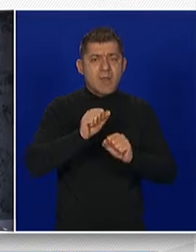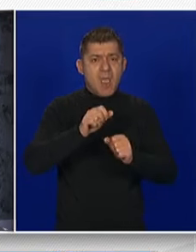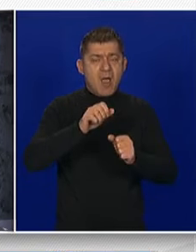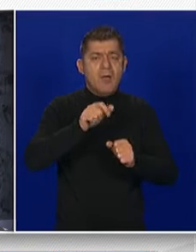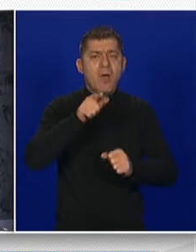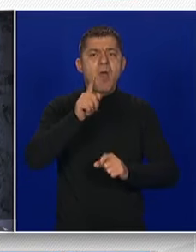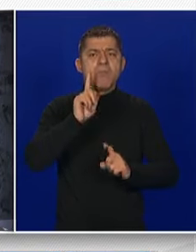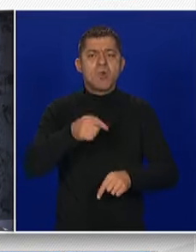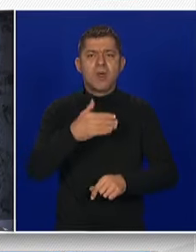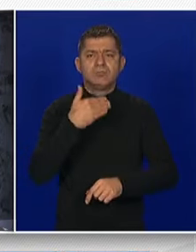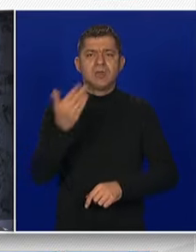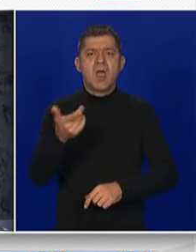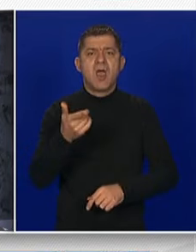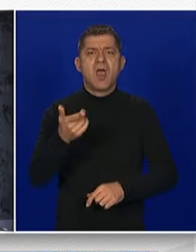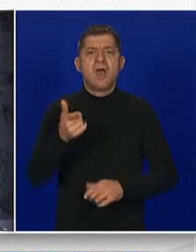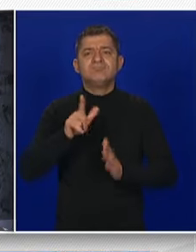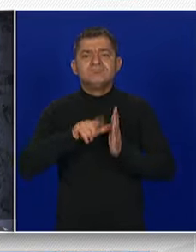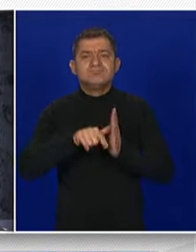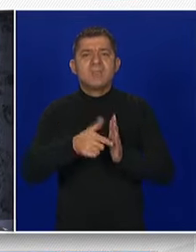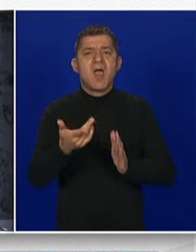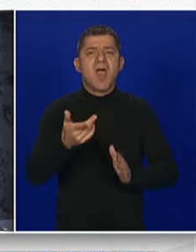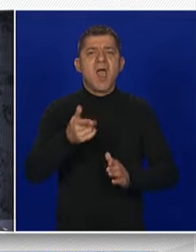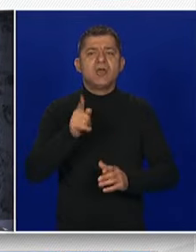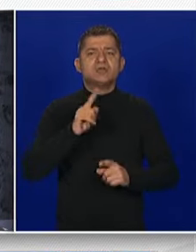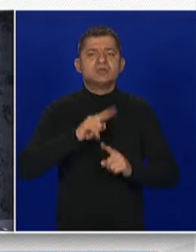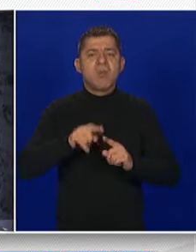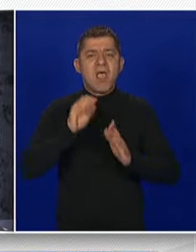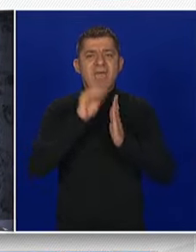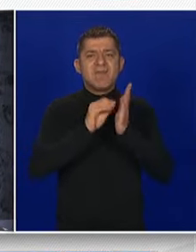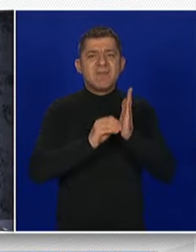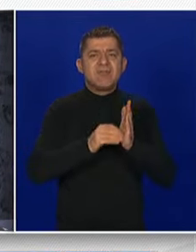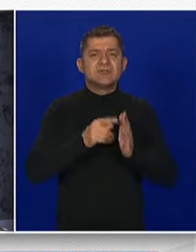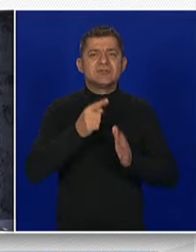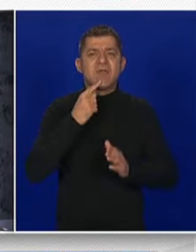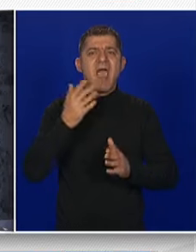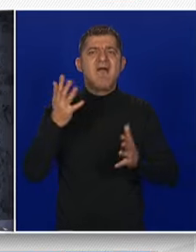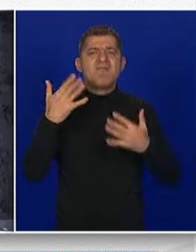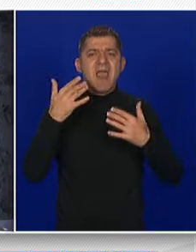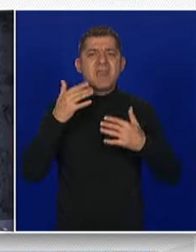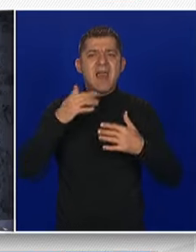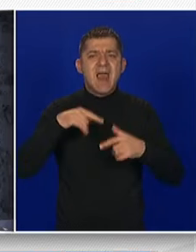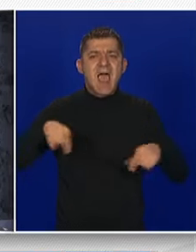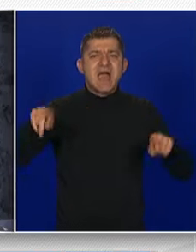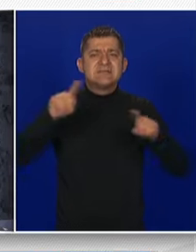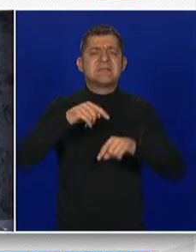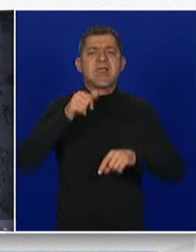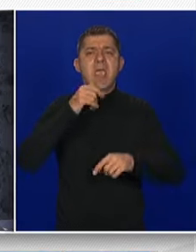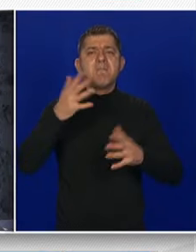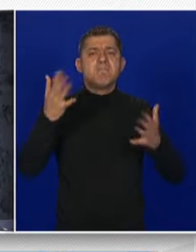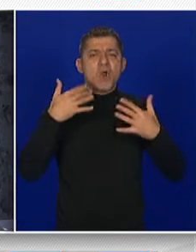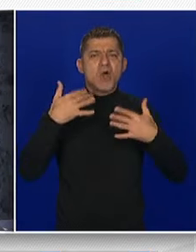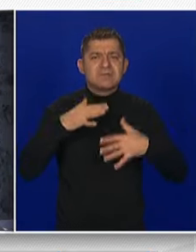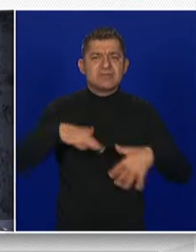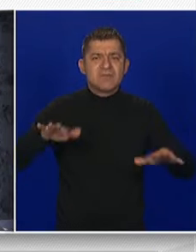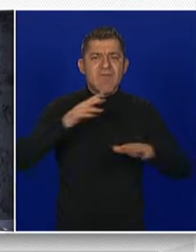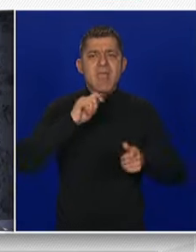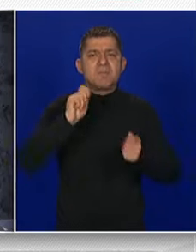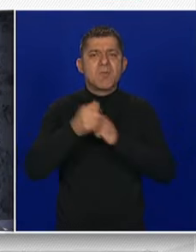dostupni podaci i evidencije o održavanju sustava ventilacija, prozračivanja i izmjene